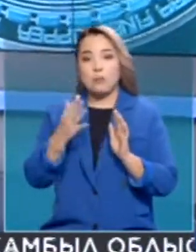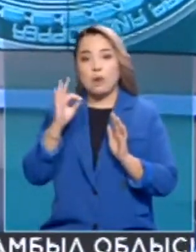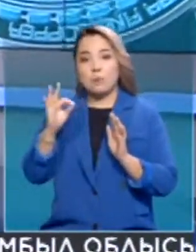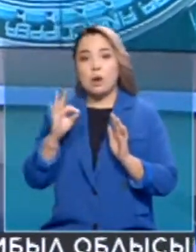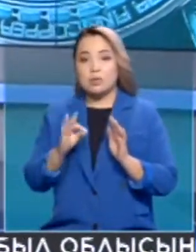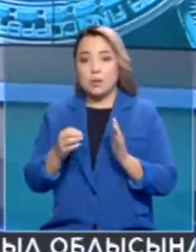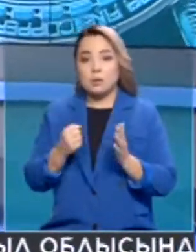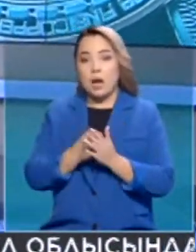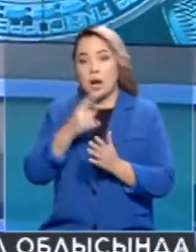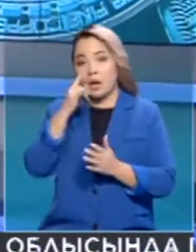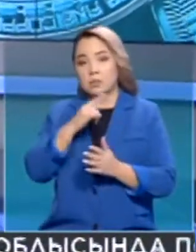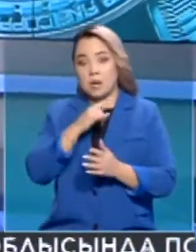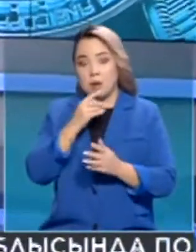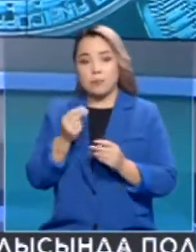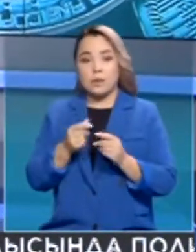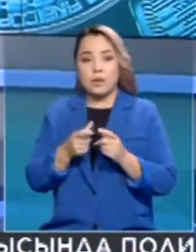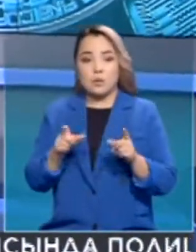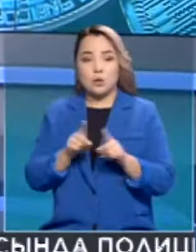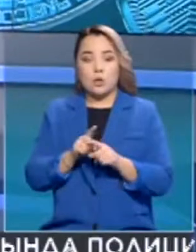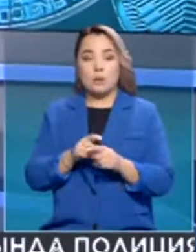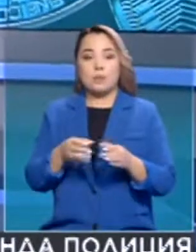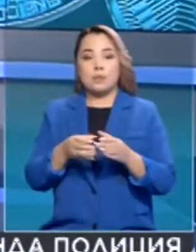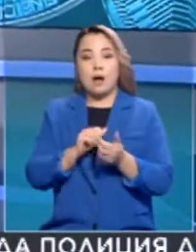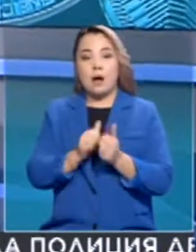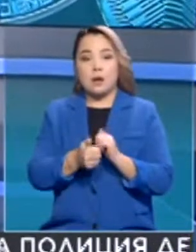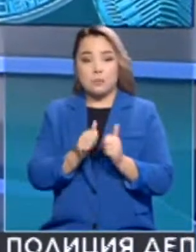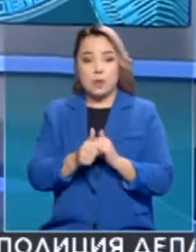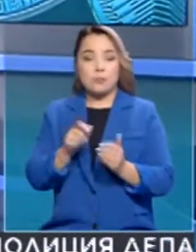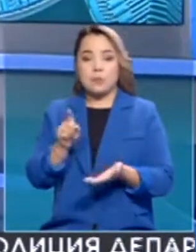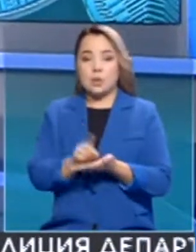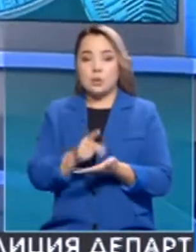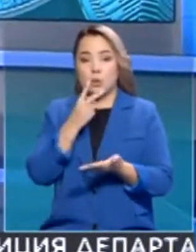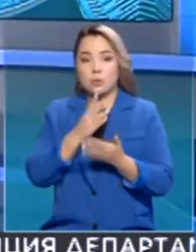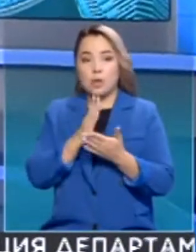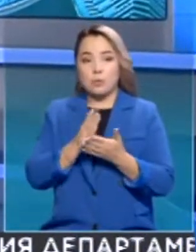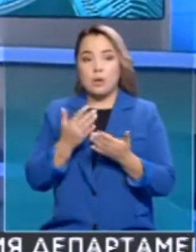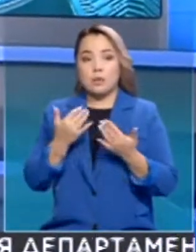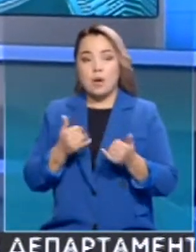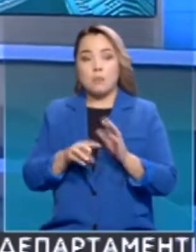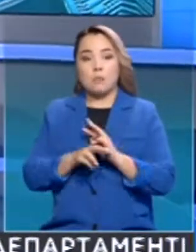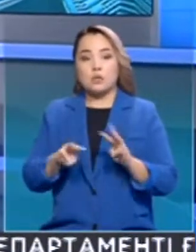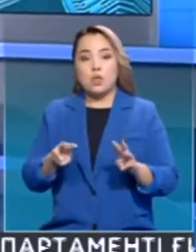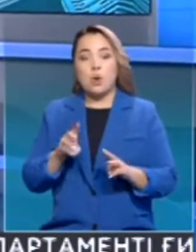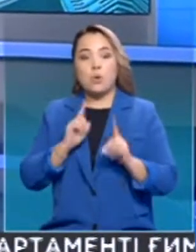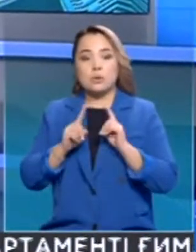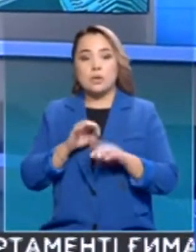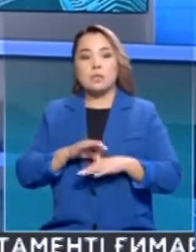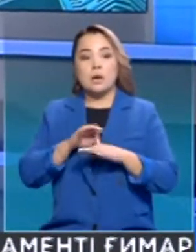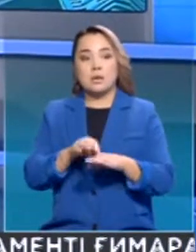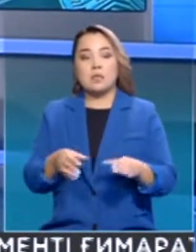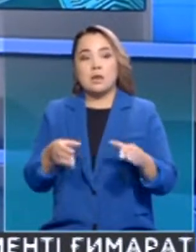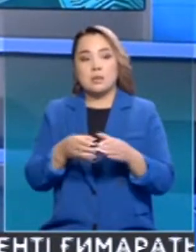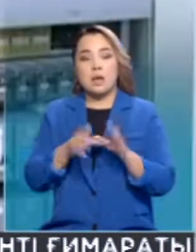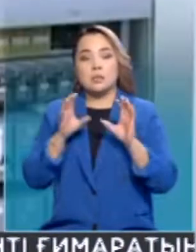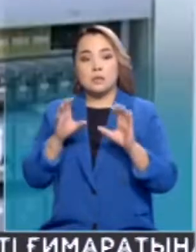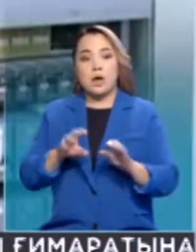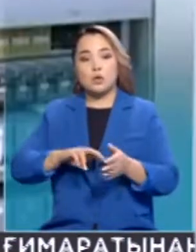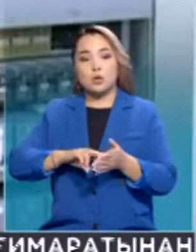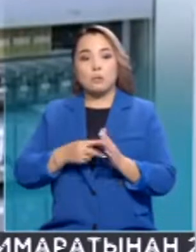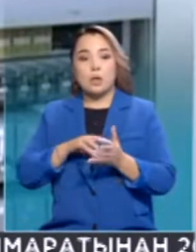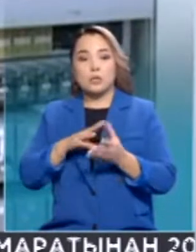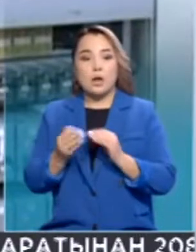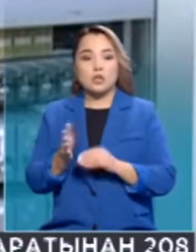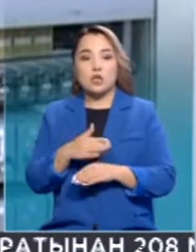дейін Қазақстандық крипто биржаларға айырбастауға міндеттеледі. Бүгін мәжіліс отырысында цифрлық активтер туралы заң жобасы